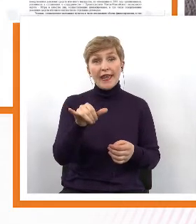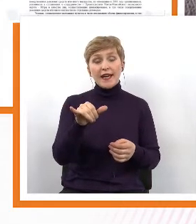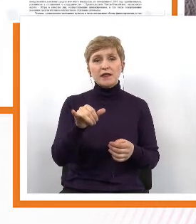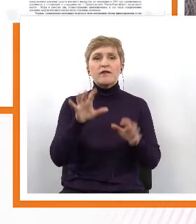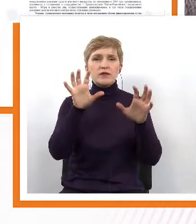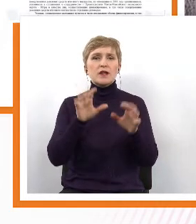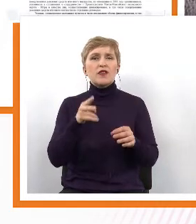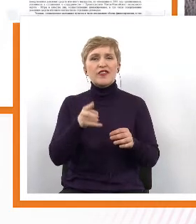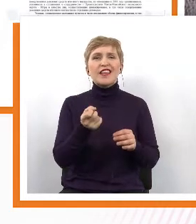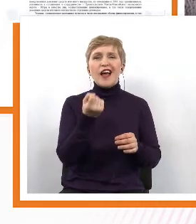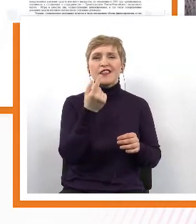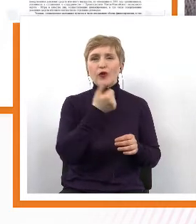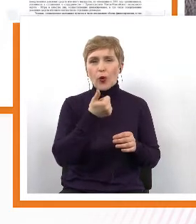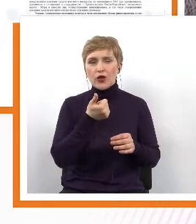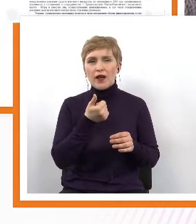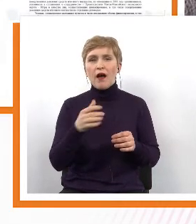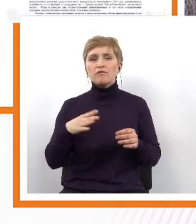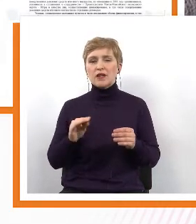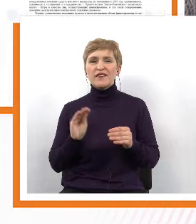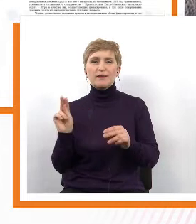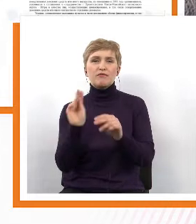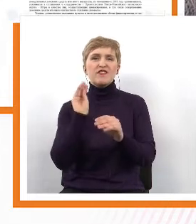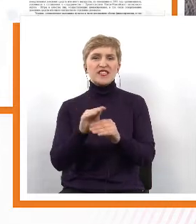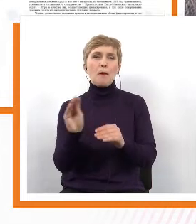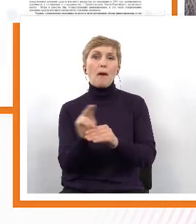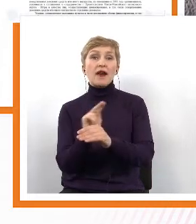закон 2011 года были внесены поправки